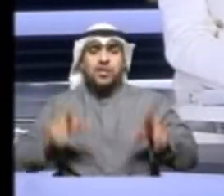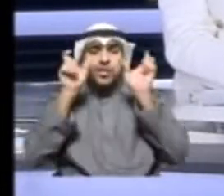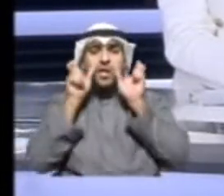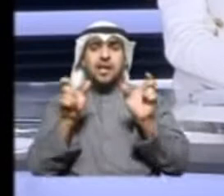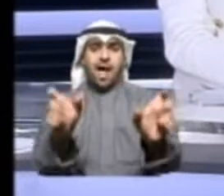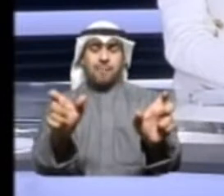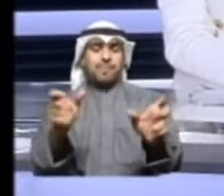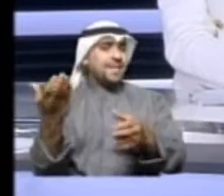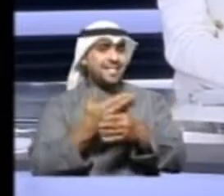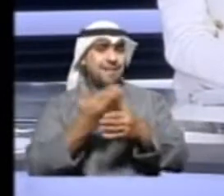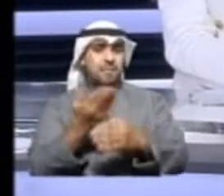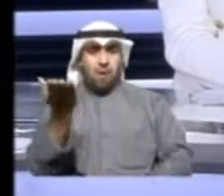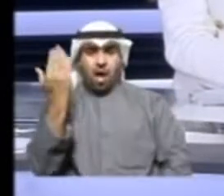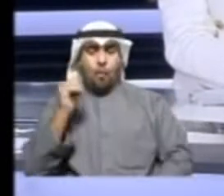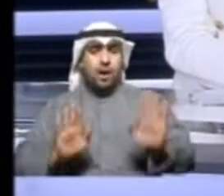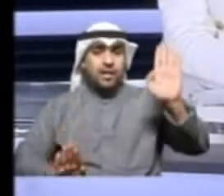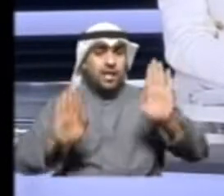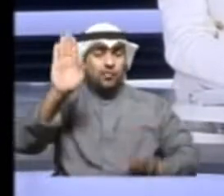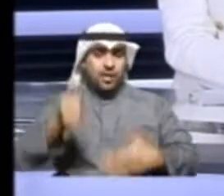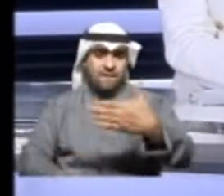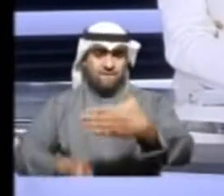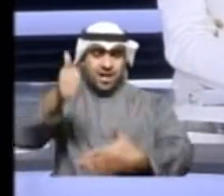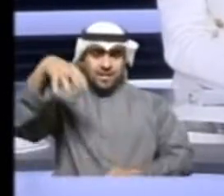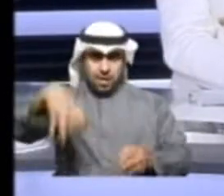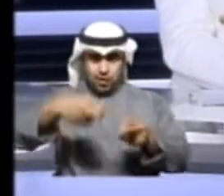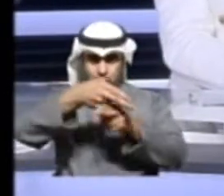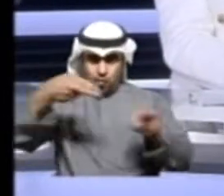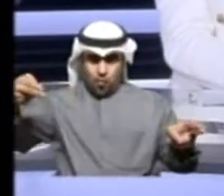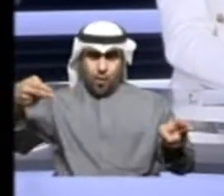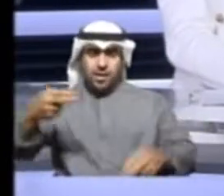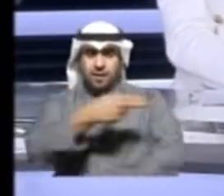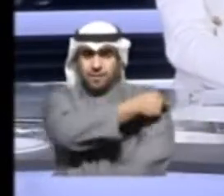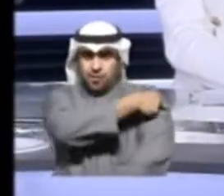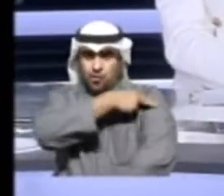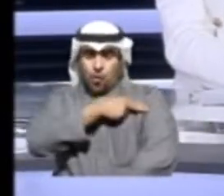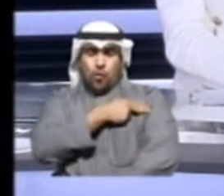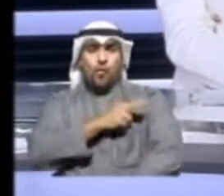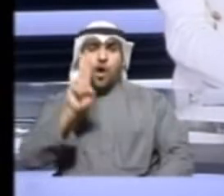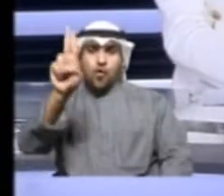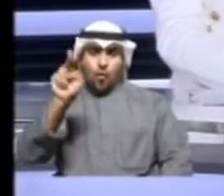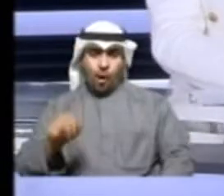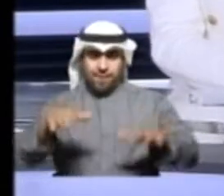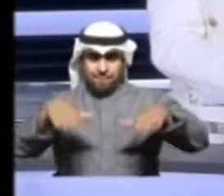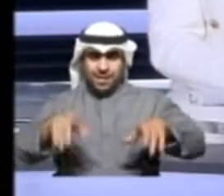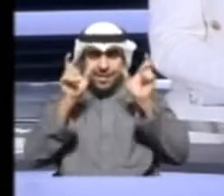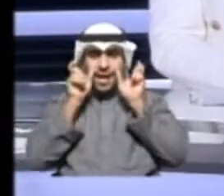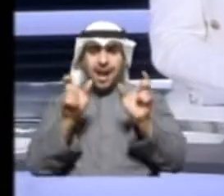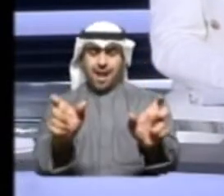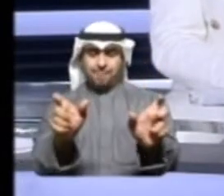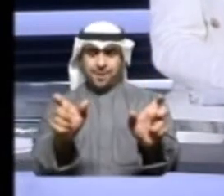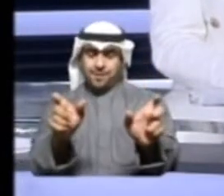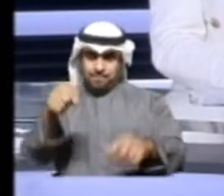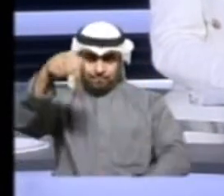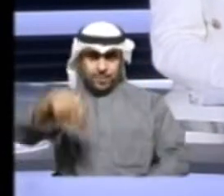غير دائمة لمجلس الأمن لعامي 2018 و2019. وأمام رئاسة دولة الكويت